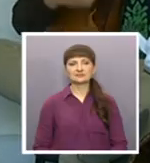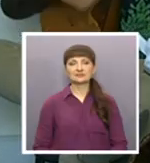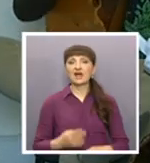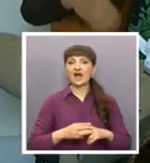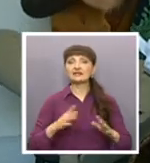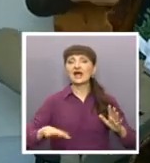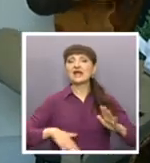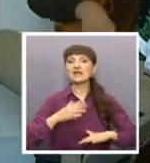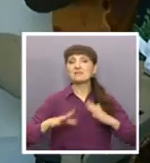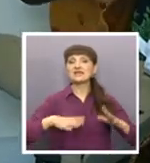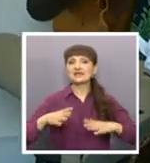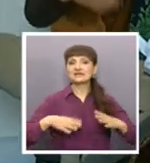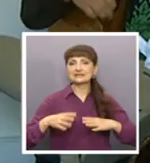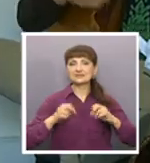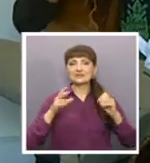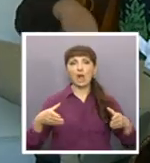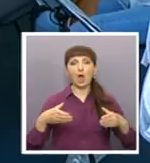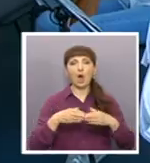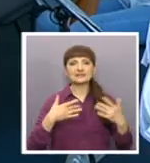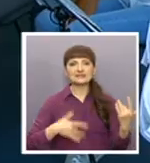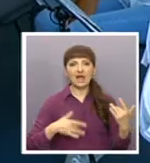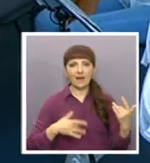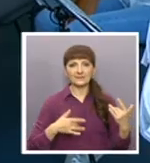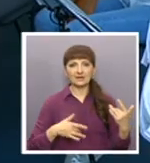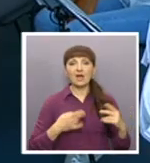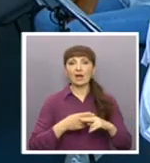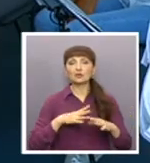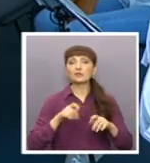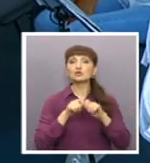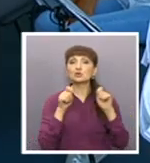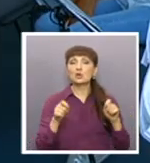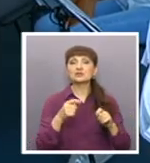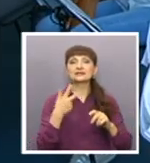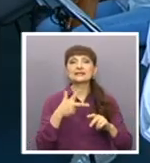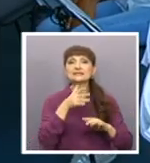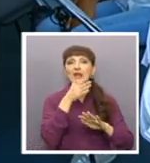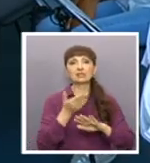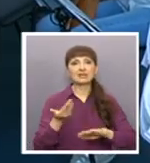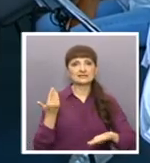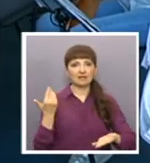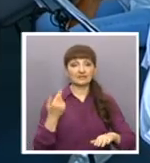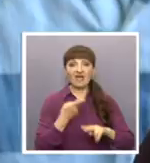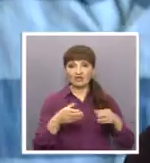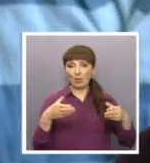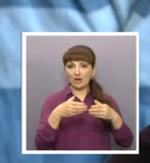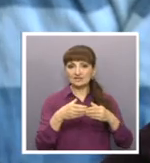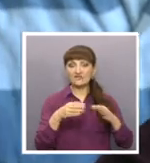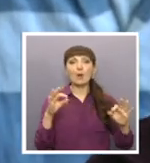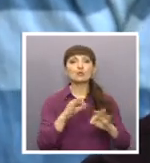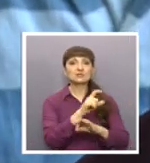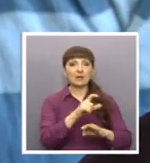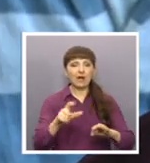Это репетиция фольклорно-этнографического ансамбля «Сазген Сазы», который был создан еще более 30 лет назад. В этом коллективе